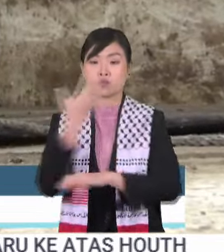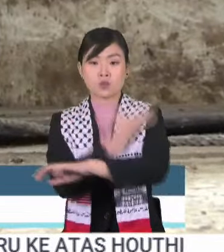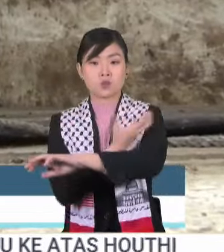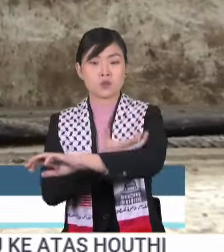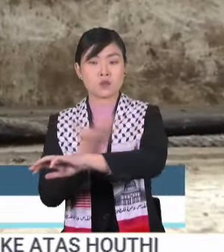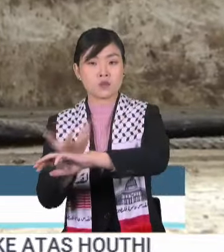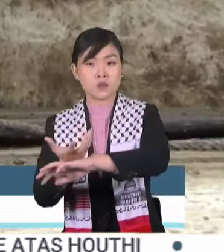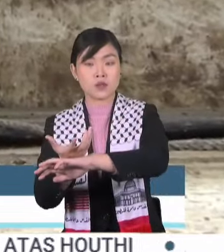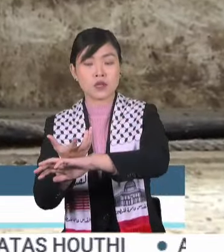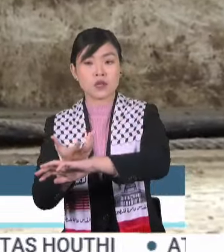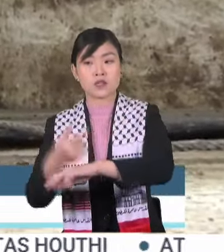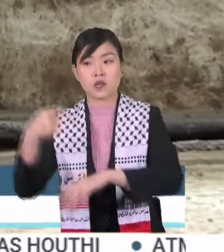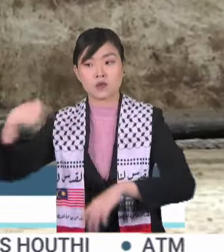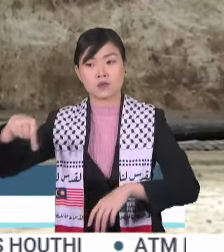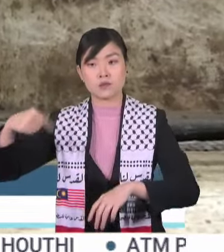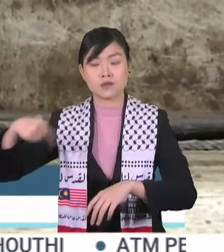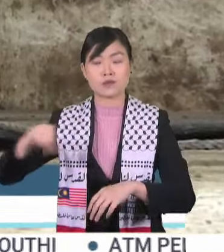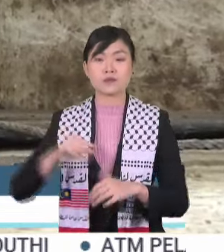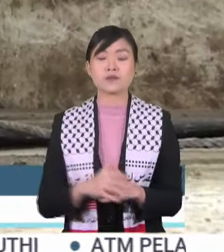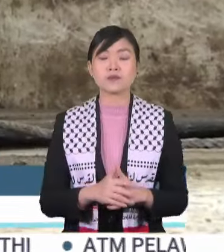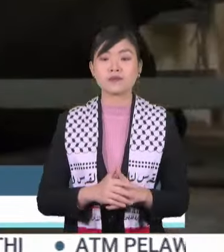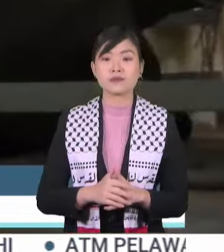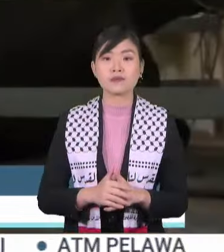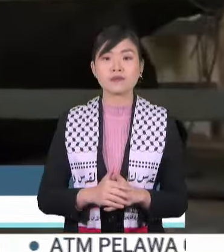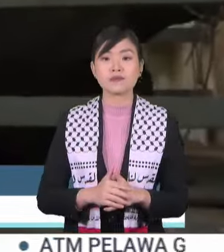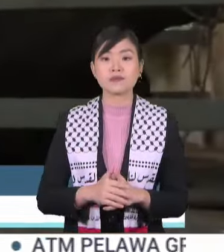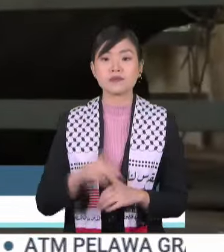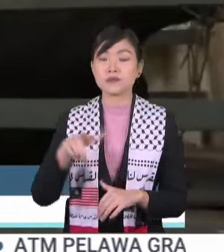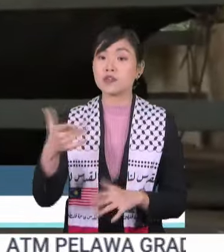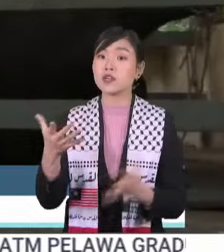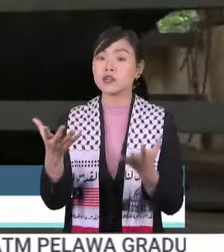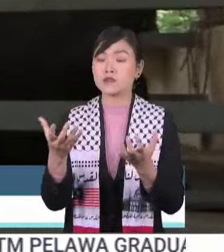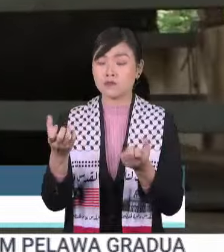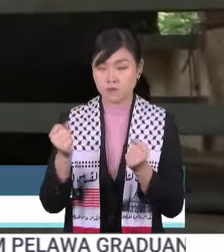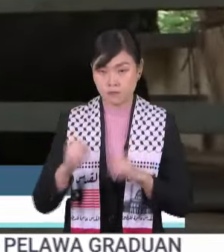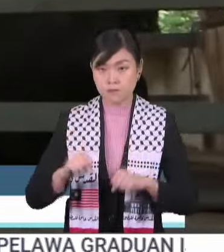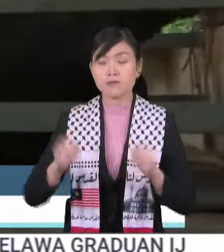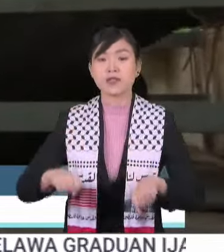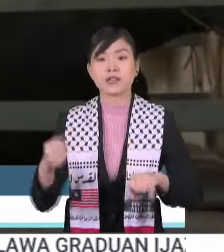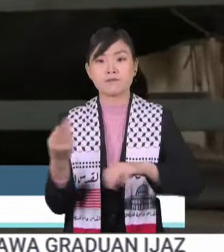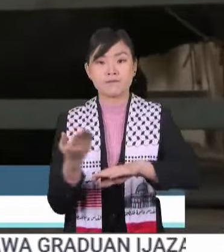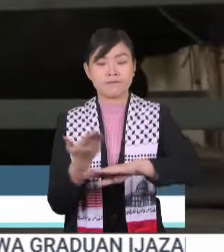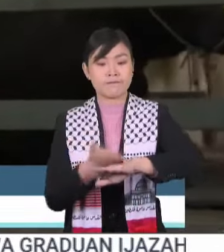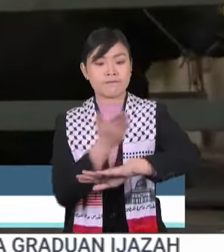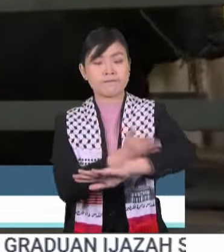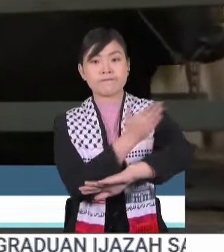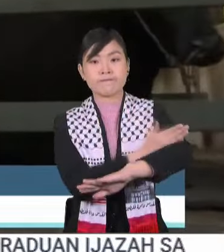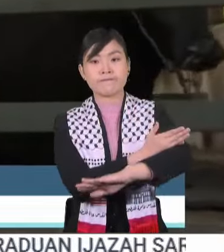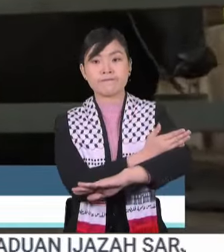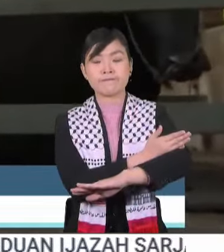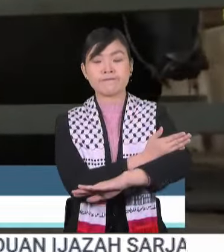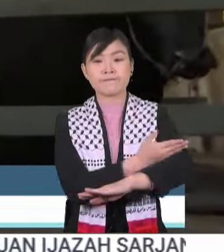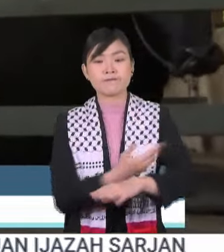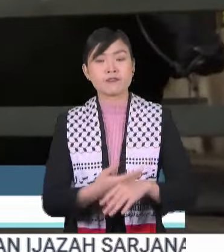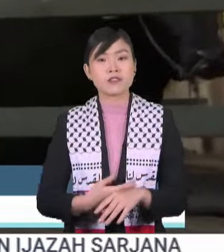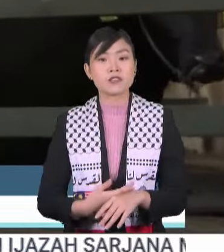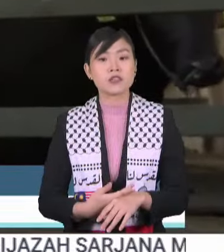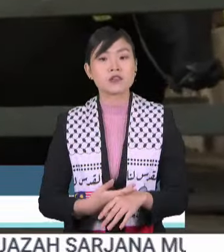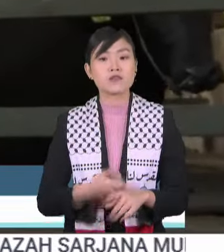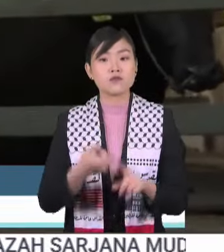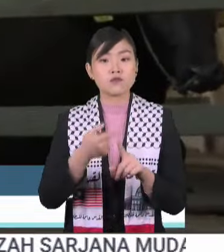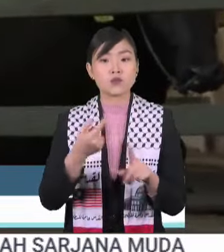betina yang berkualiti selain itu ia dapat meningkatkan produktiviti ternakan dari induk yang tidak